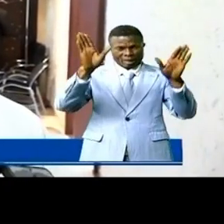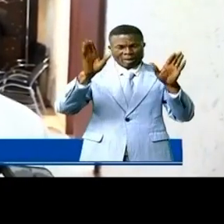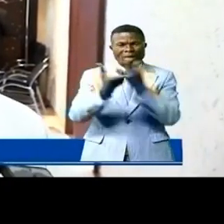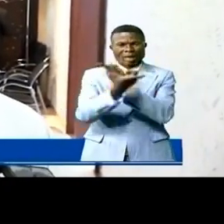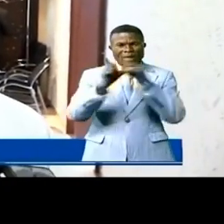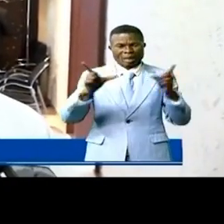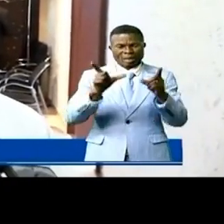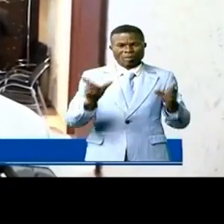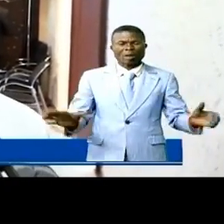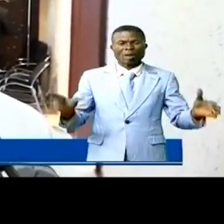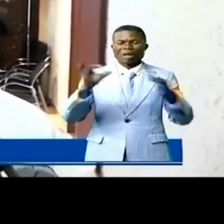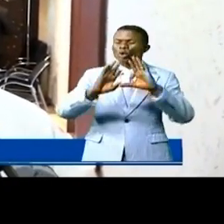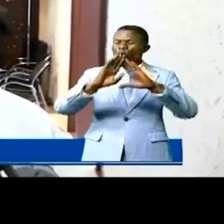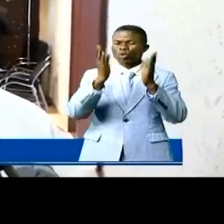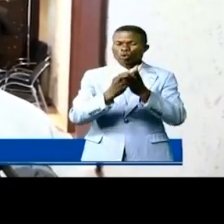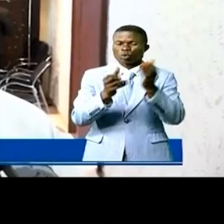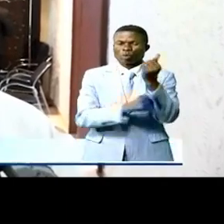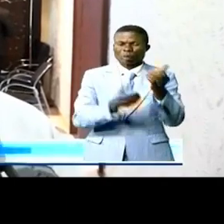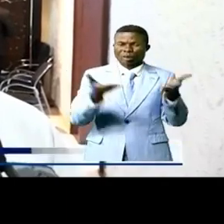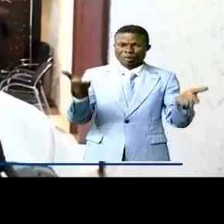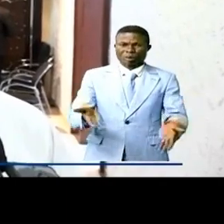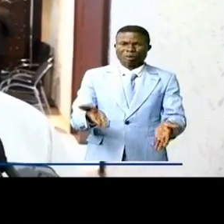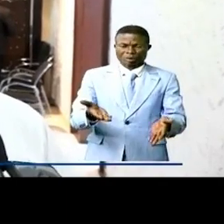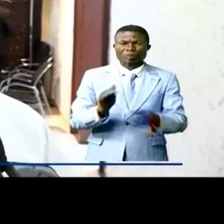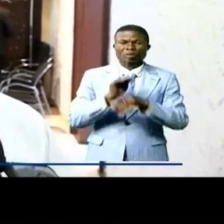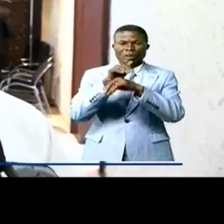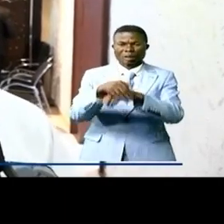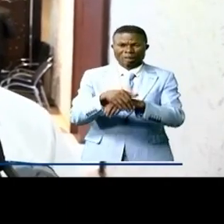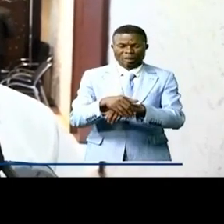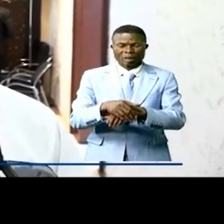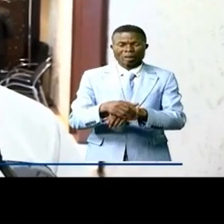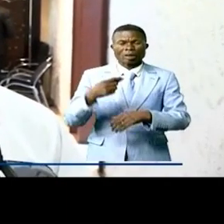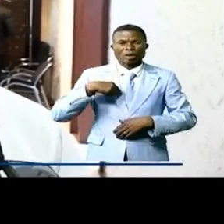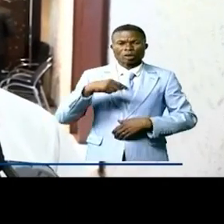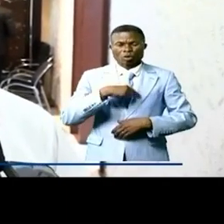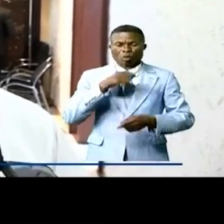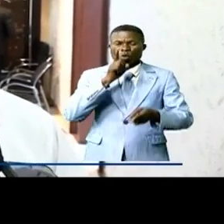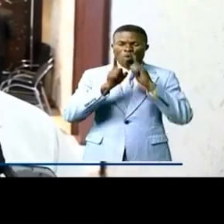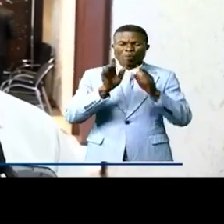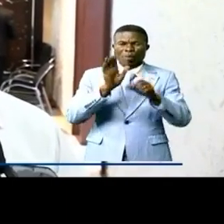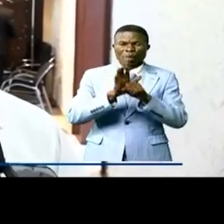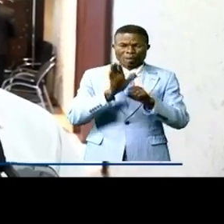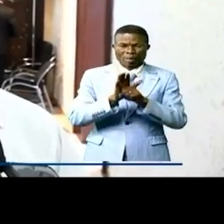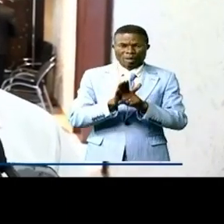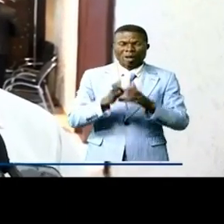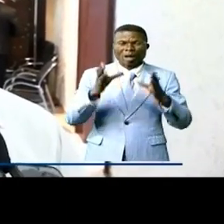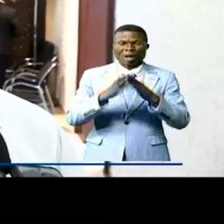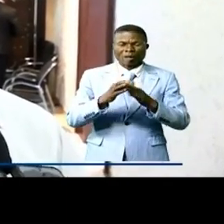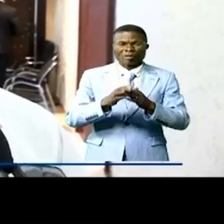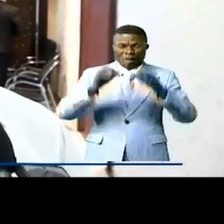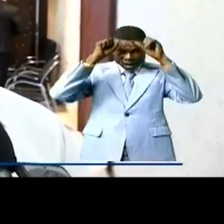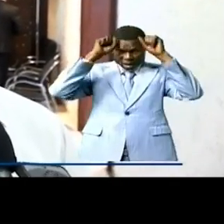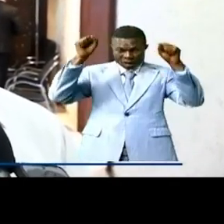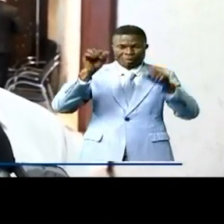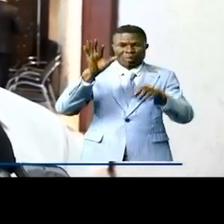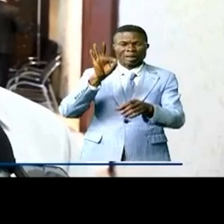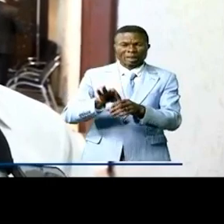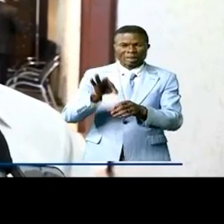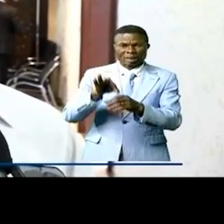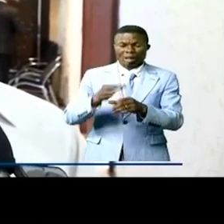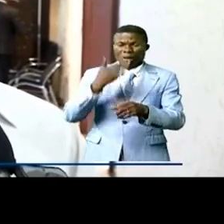plus et donc c'est pour cela que nous sommes ici nous avons une très très bonne audience le président a rassuré